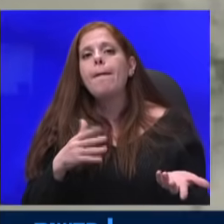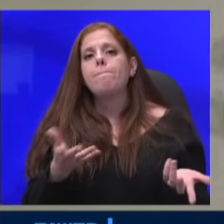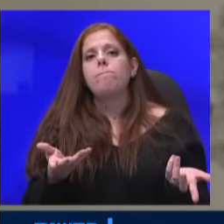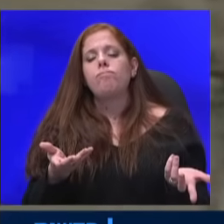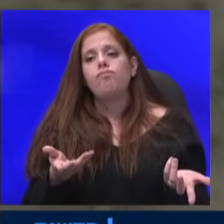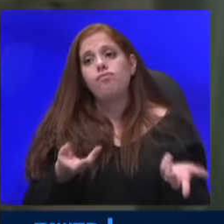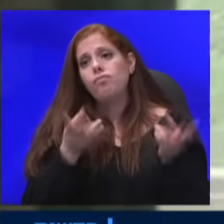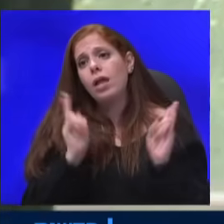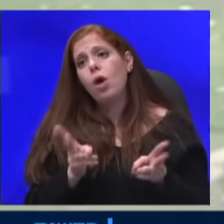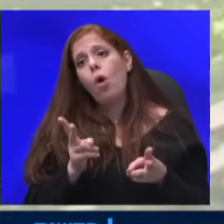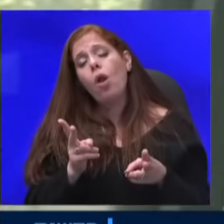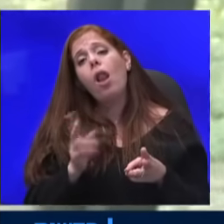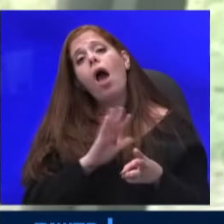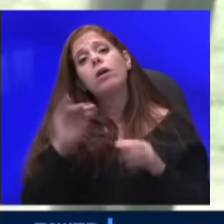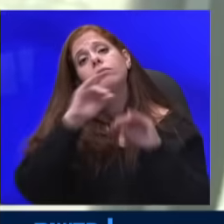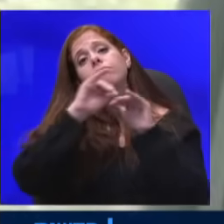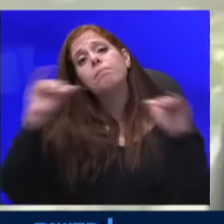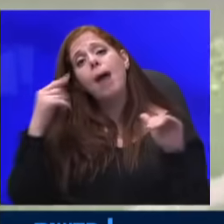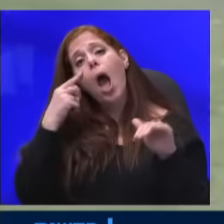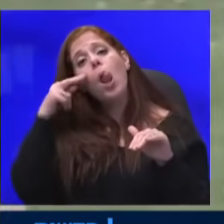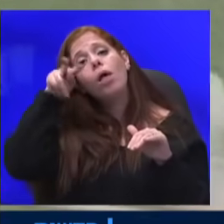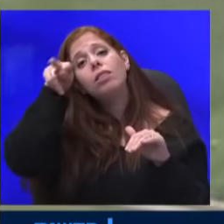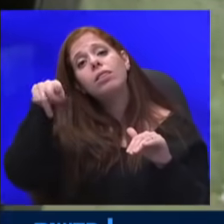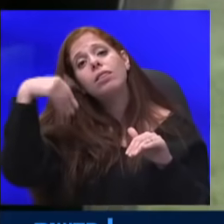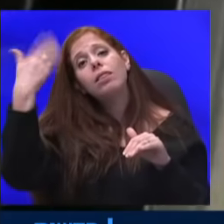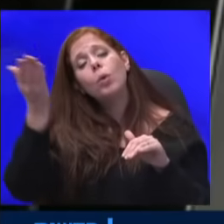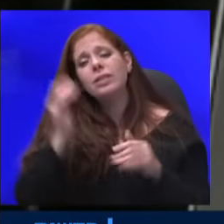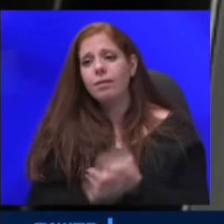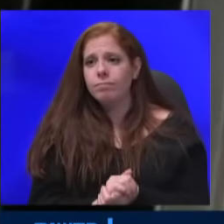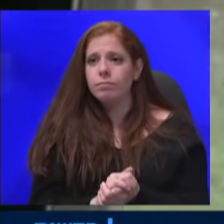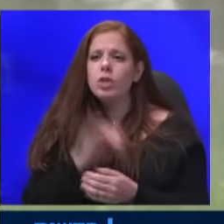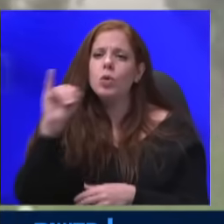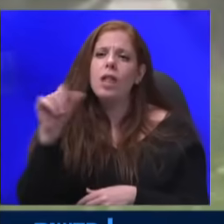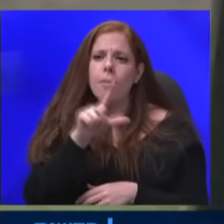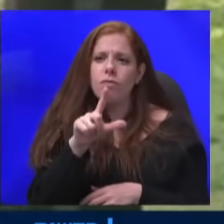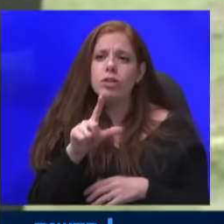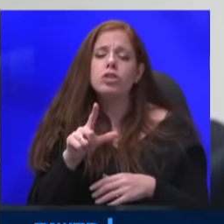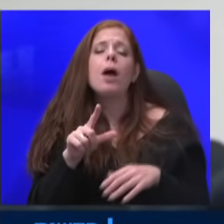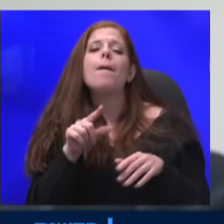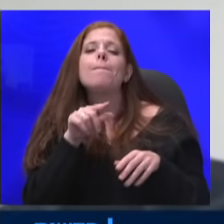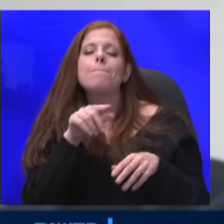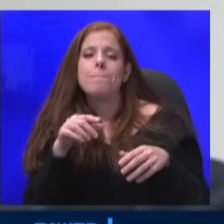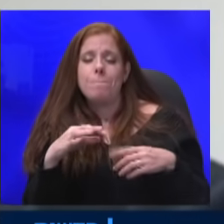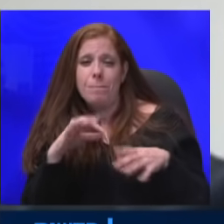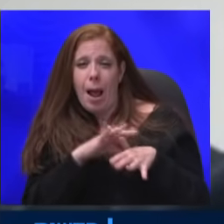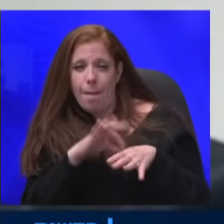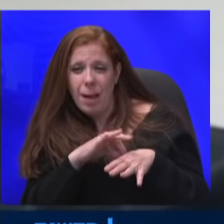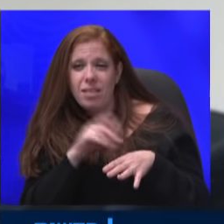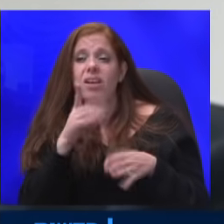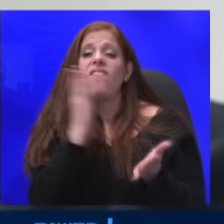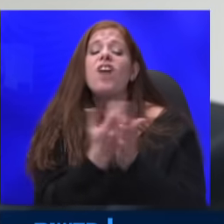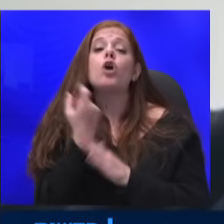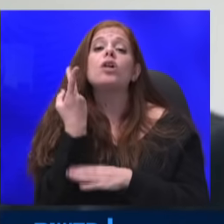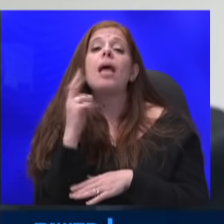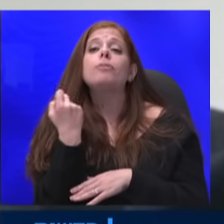יכול רק מסתכל מהחלון החוצה. יהודה לייבוביץ', פרמדיק מד"א מאלוני הבשן, כבר שוהה יותר משבוע בבידוד